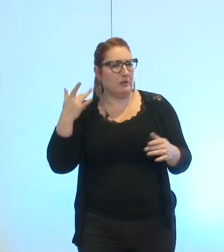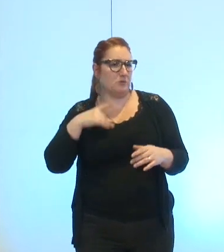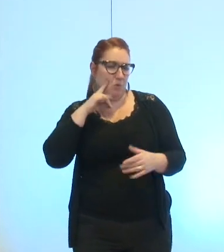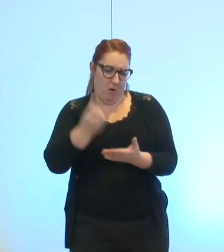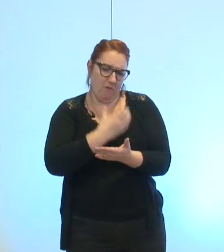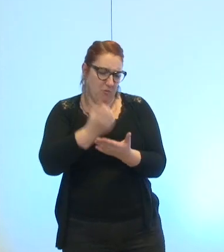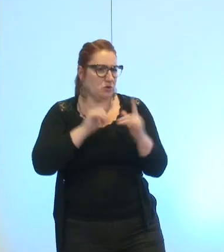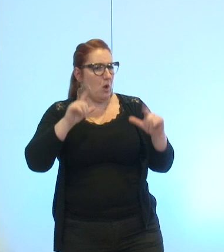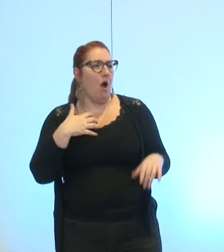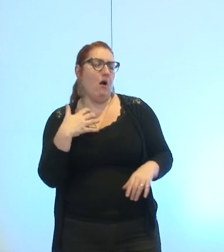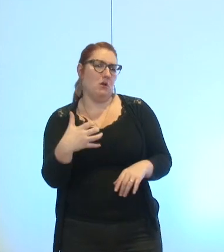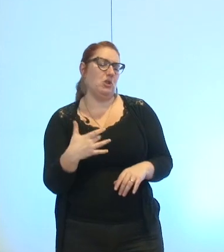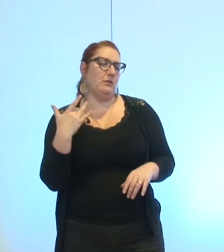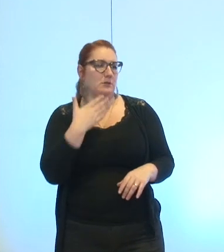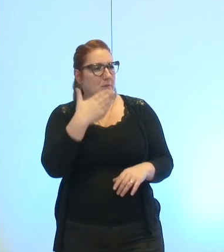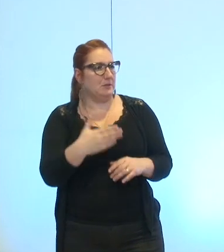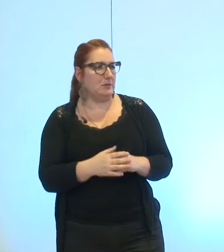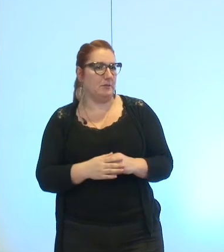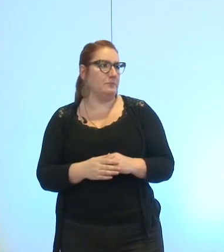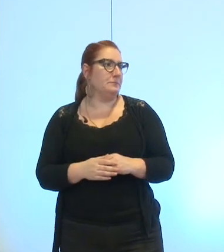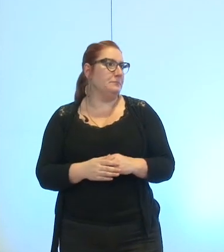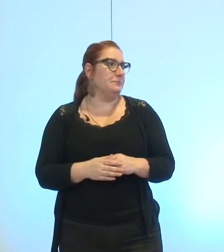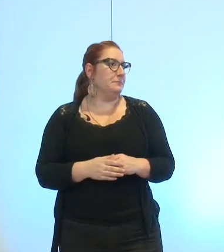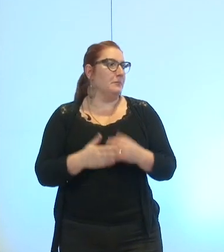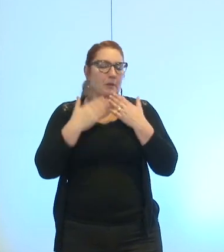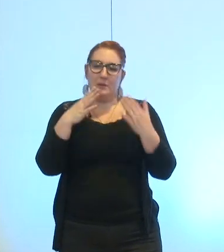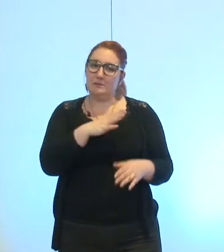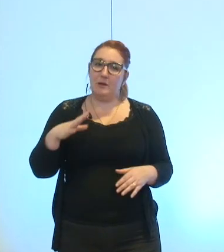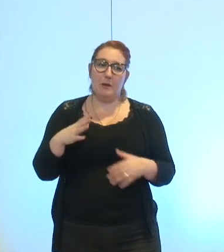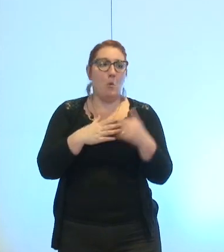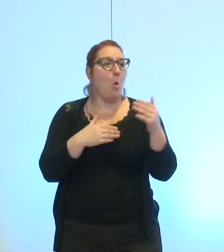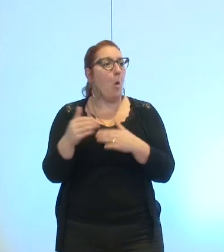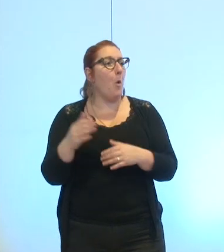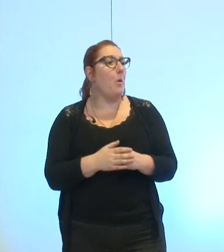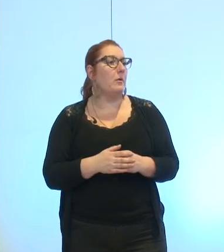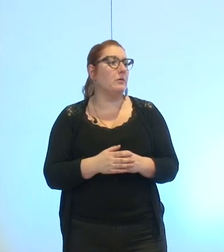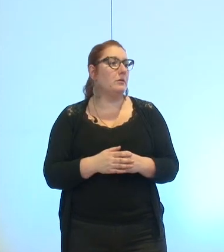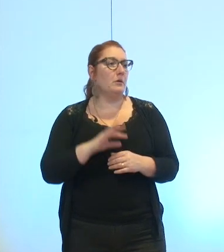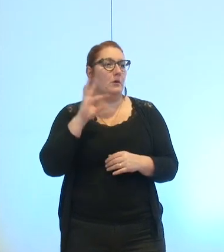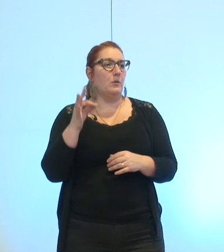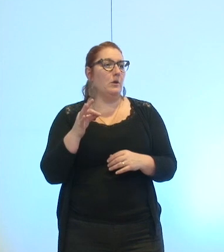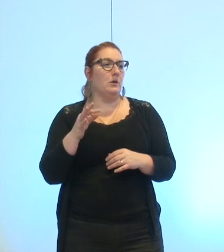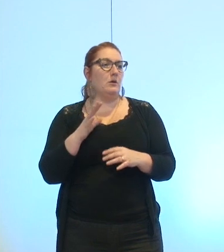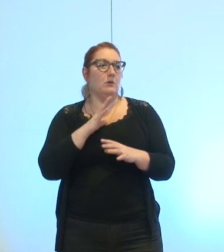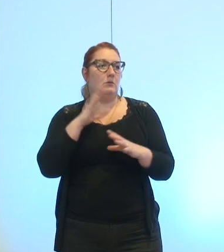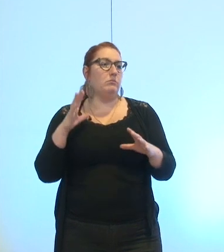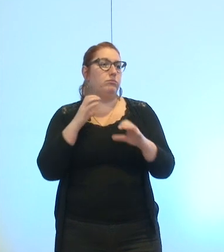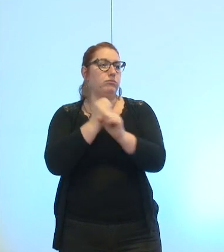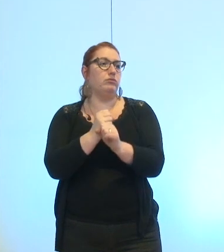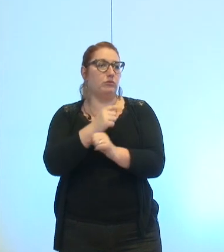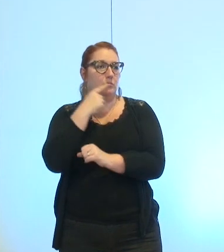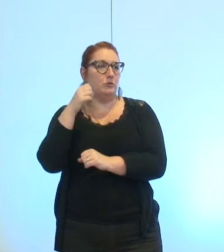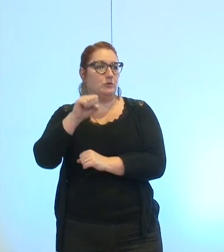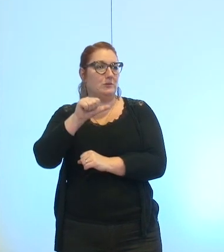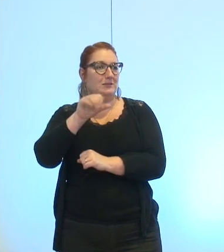même des informations très intéressantes merci merci Madame lureux oui pour faire très brièvement une réponse à Monsieur